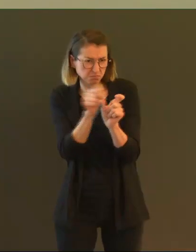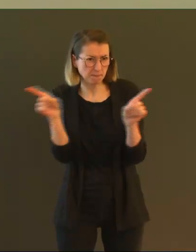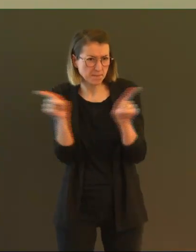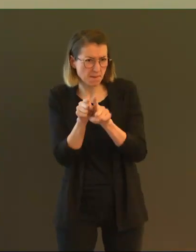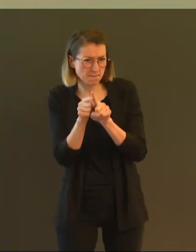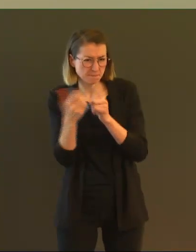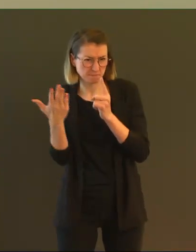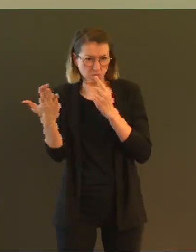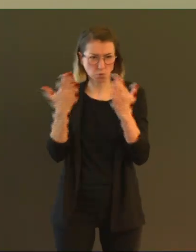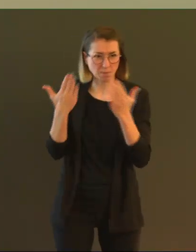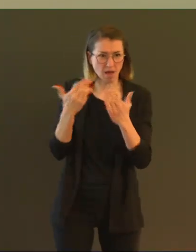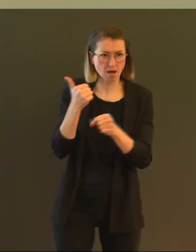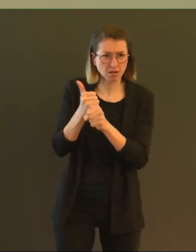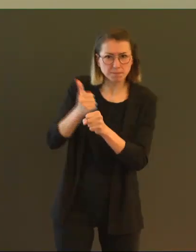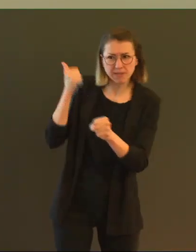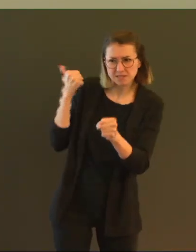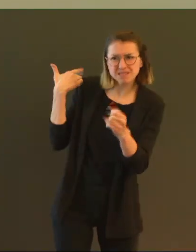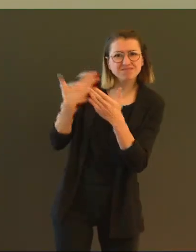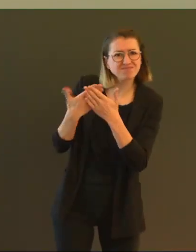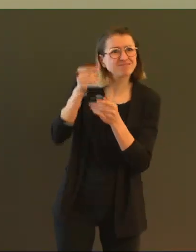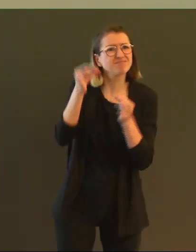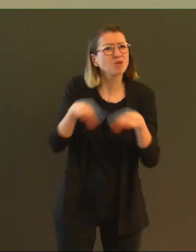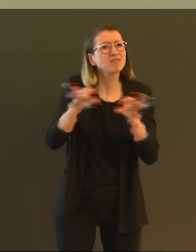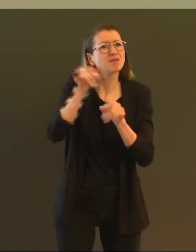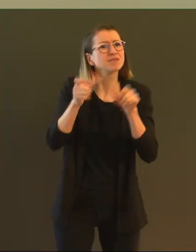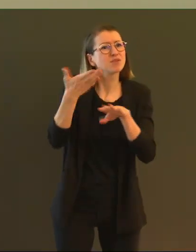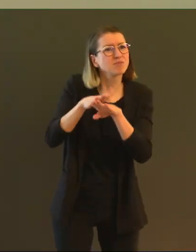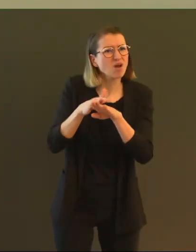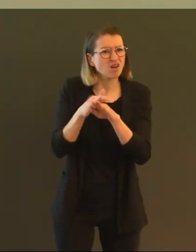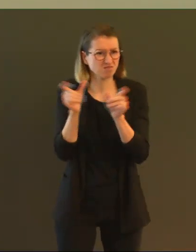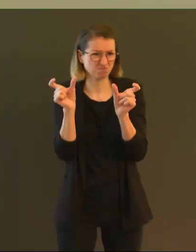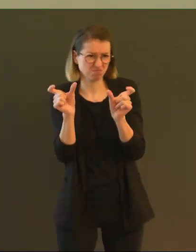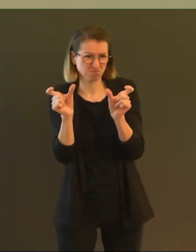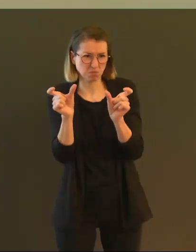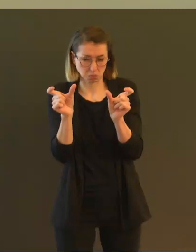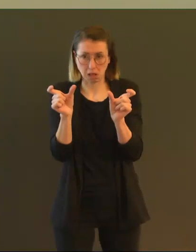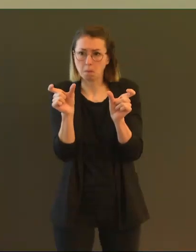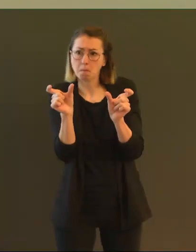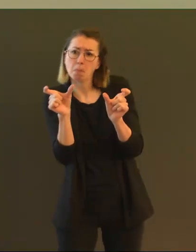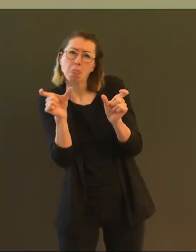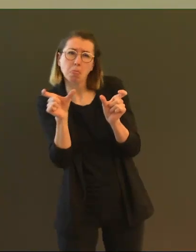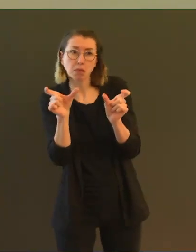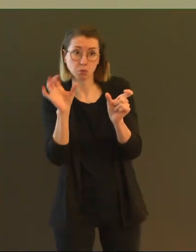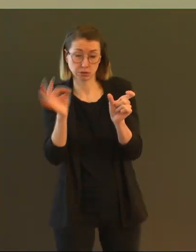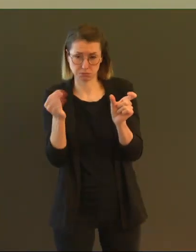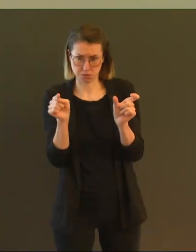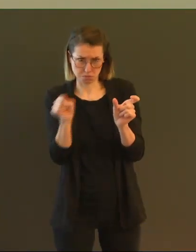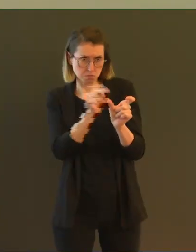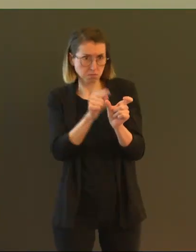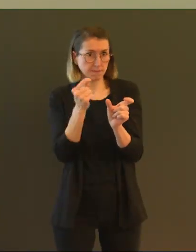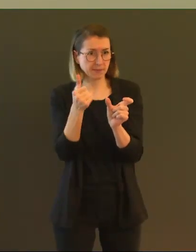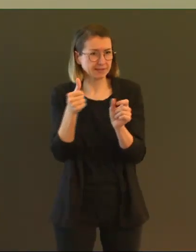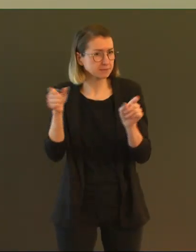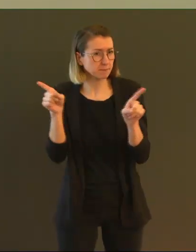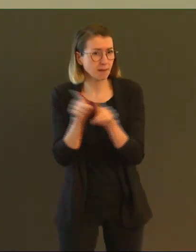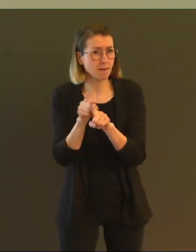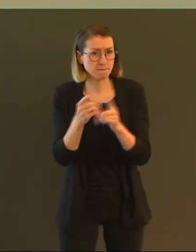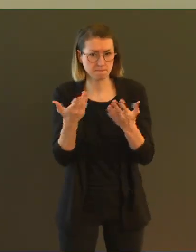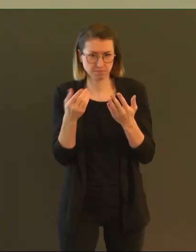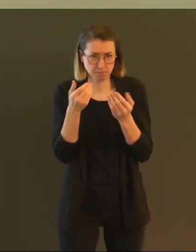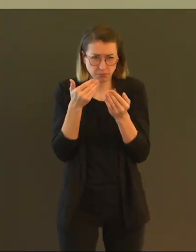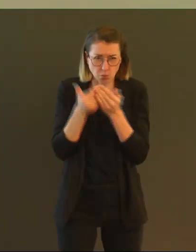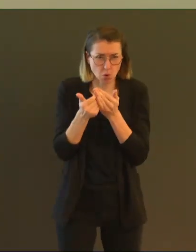Belgique, effectivement, à quelques cas près, une même surmortalité globale que celle qui est liée au Covid-19. Cela vous